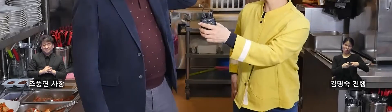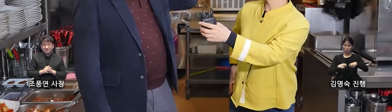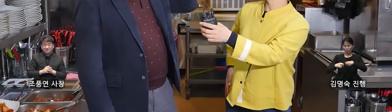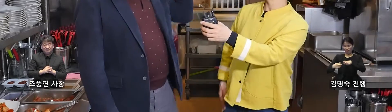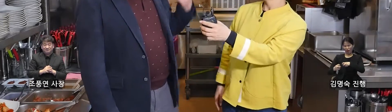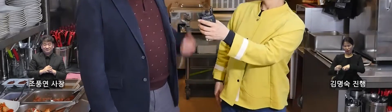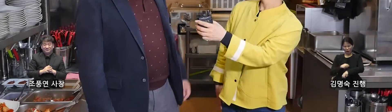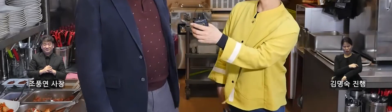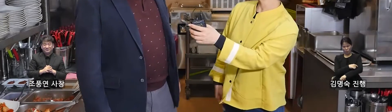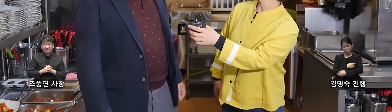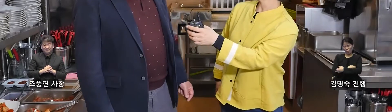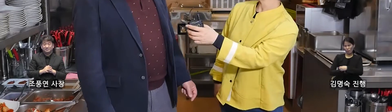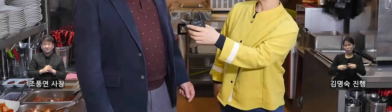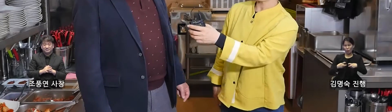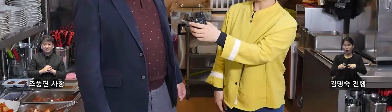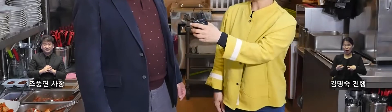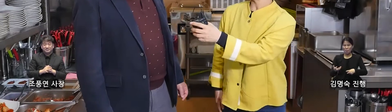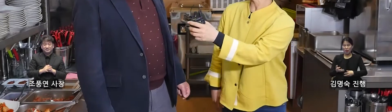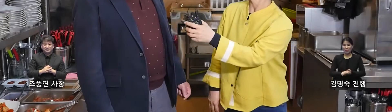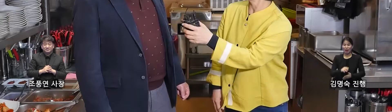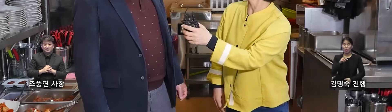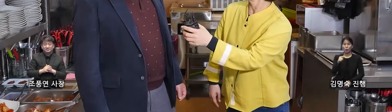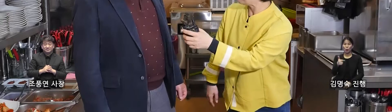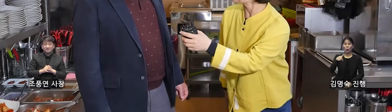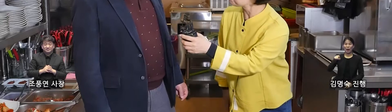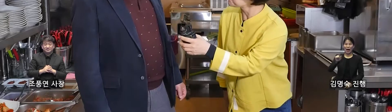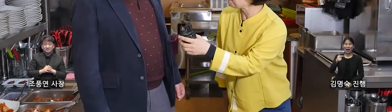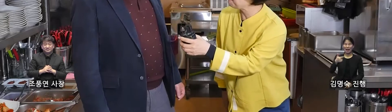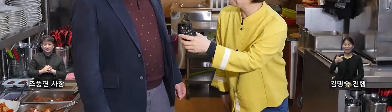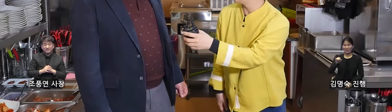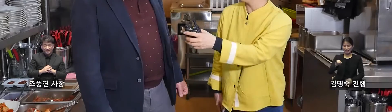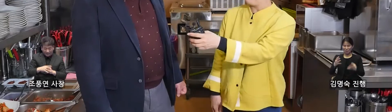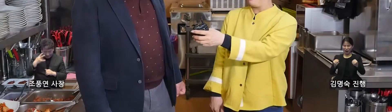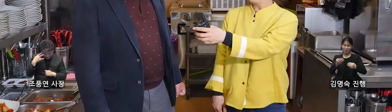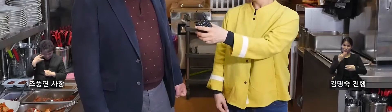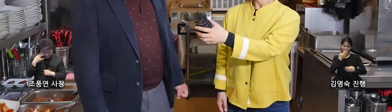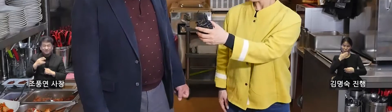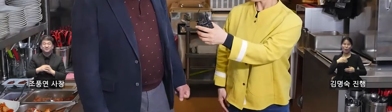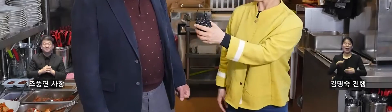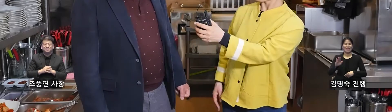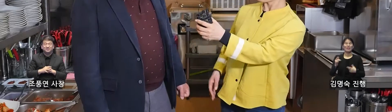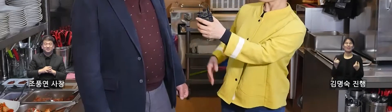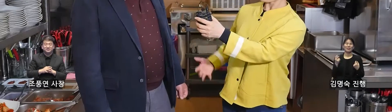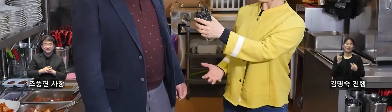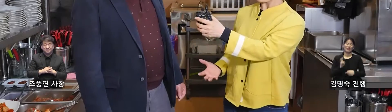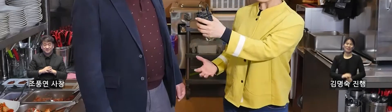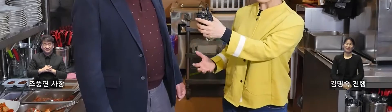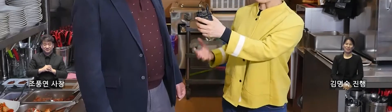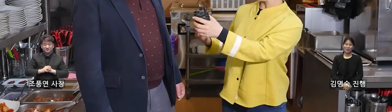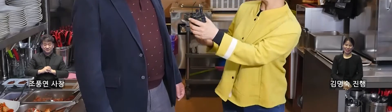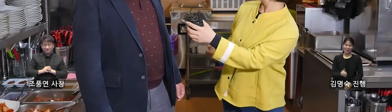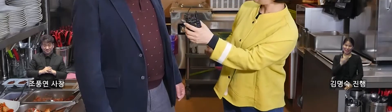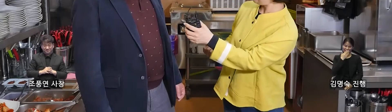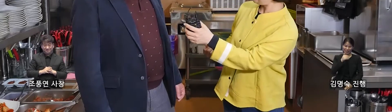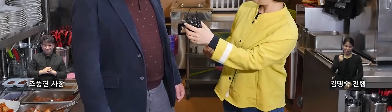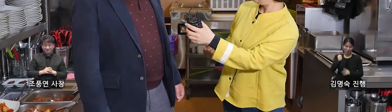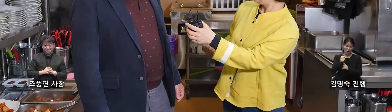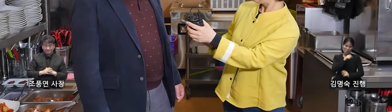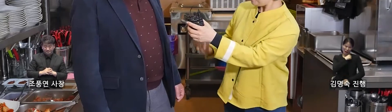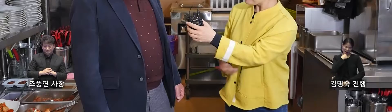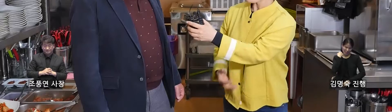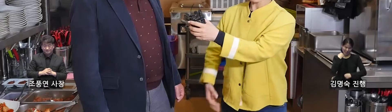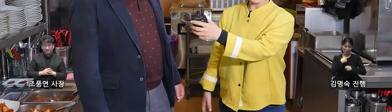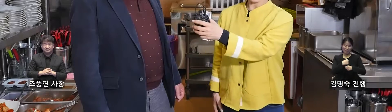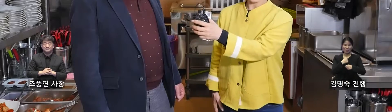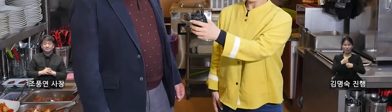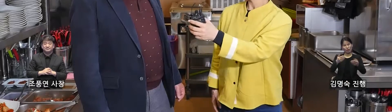관절 이런 데에서 오늘 도가니 좀 제가 좀 많이 먹고 가겠습니다. 예. 자 그러면 우리 사장님이 또 맛있게